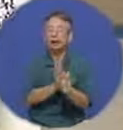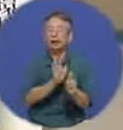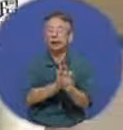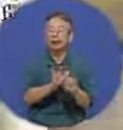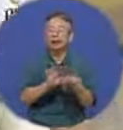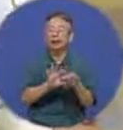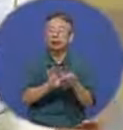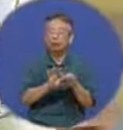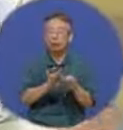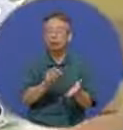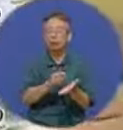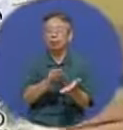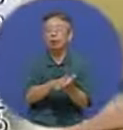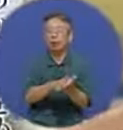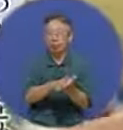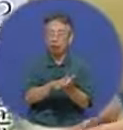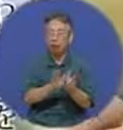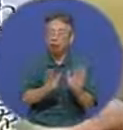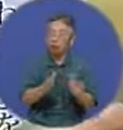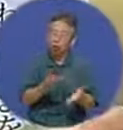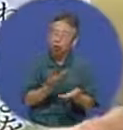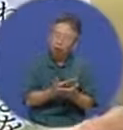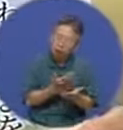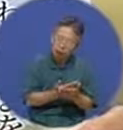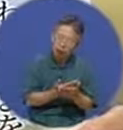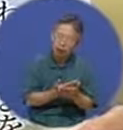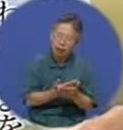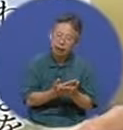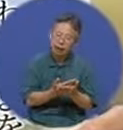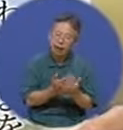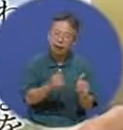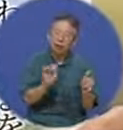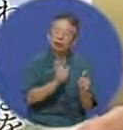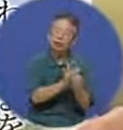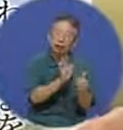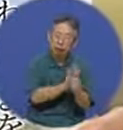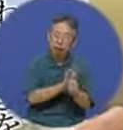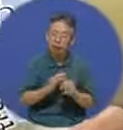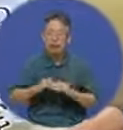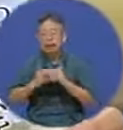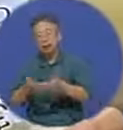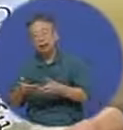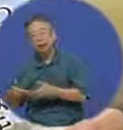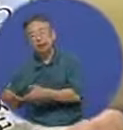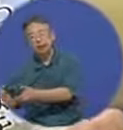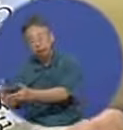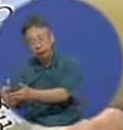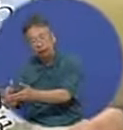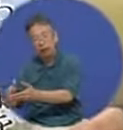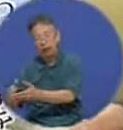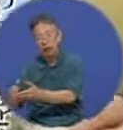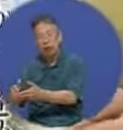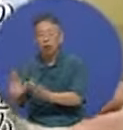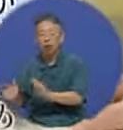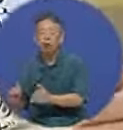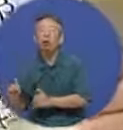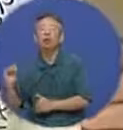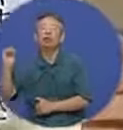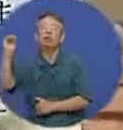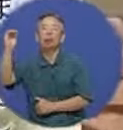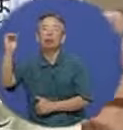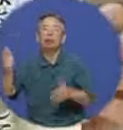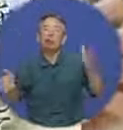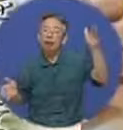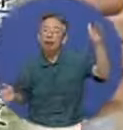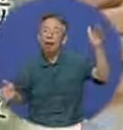集しています。子どもを持ちたいと願う方々への支援から妊娠、出産、やがて子どもが大きくなるまでの